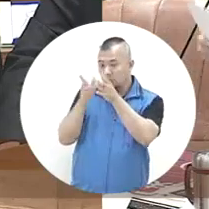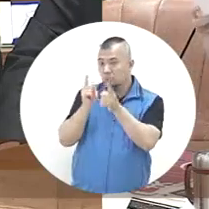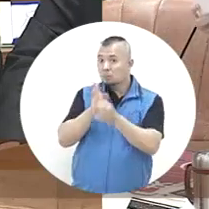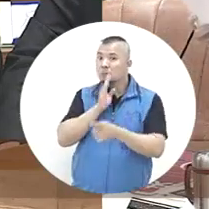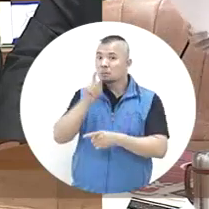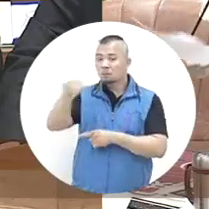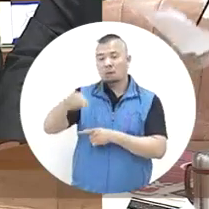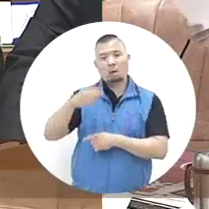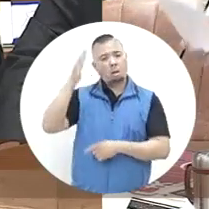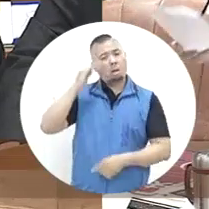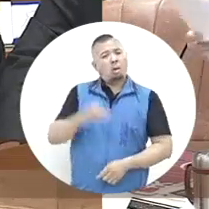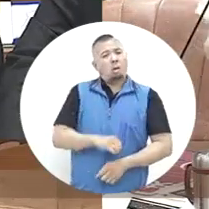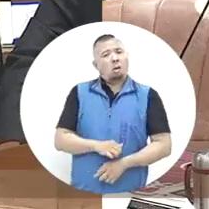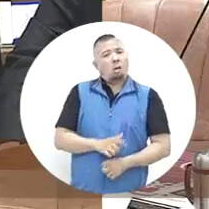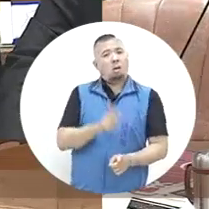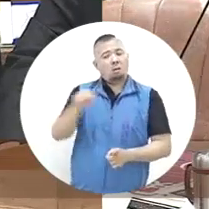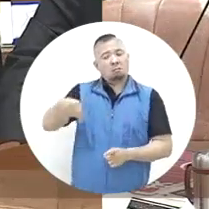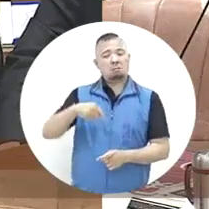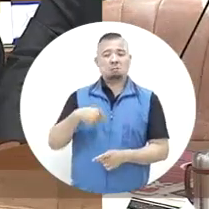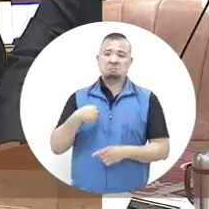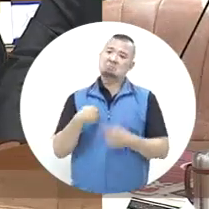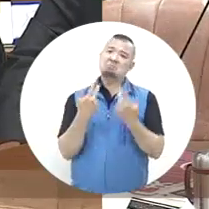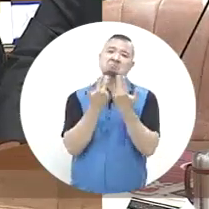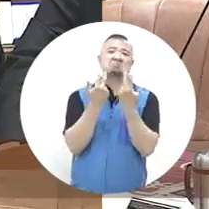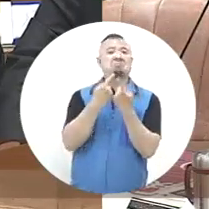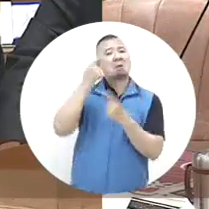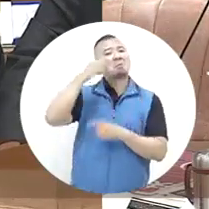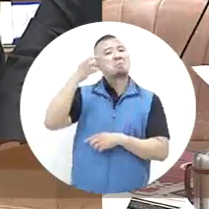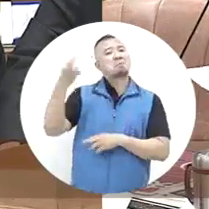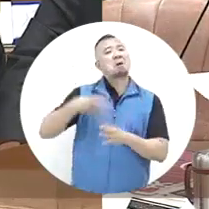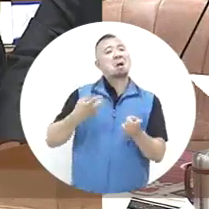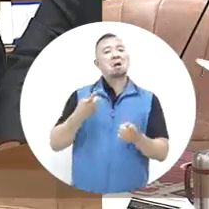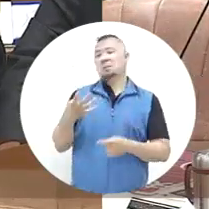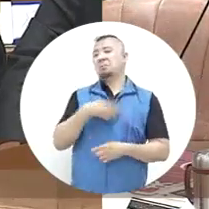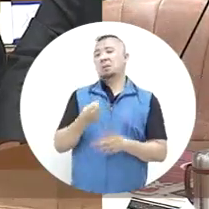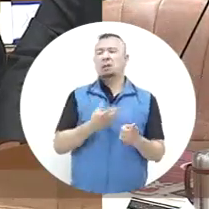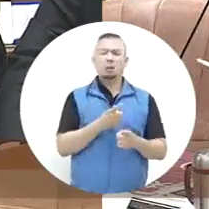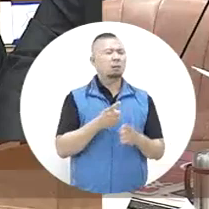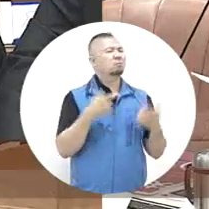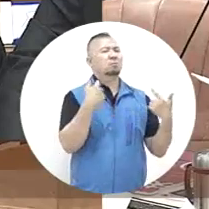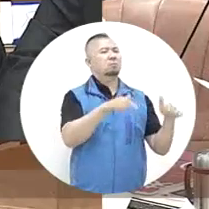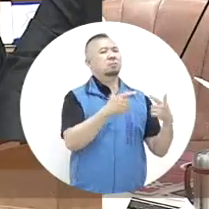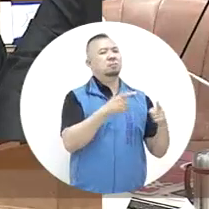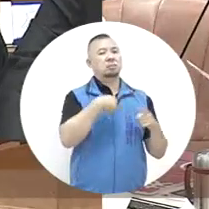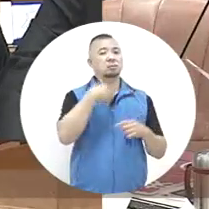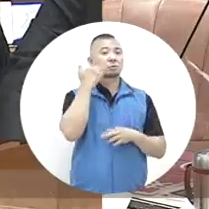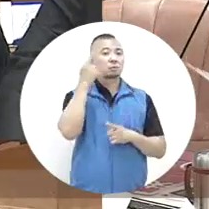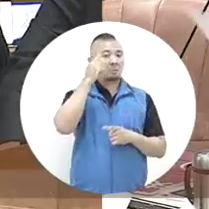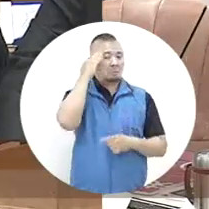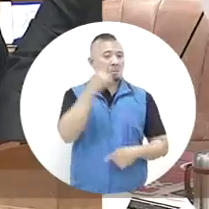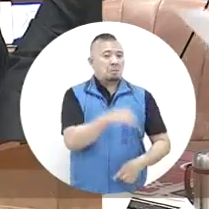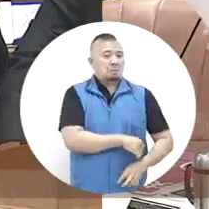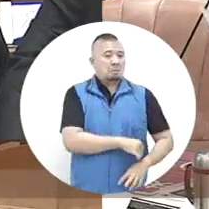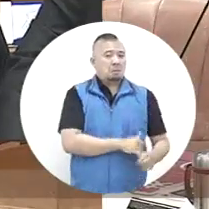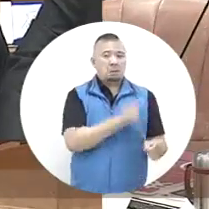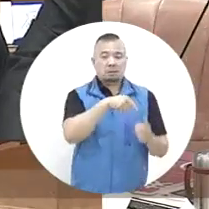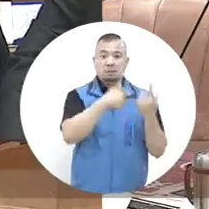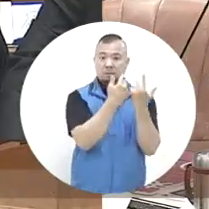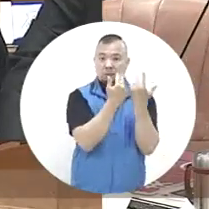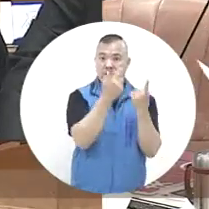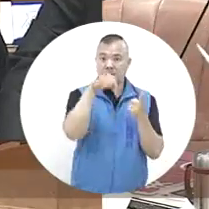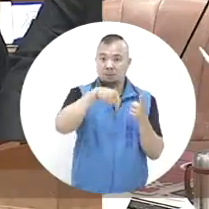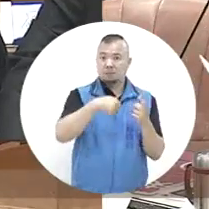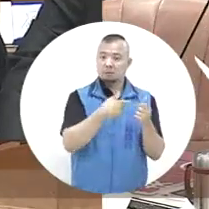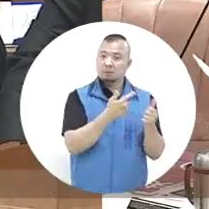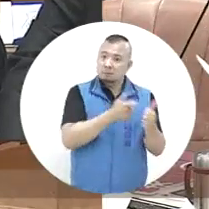市？是不是黑道看不起我们侯友宜市长？ 如果黑道或者是任何的犯罪分子在新北市枪击案，所以